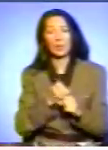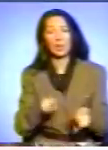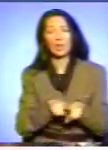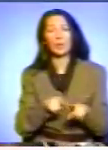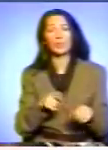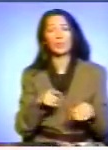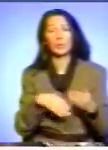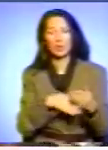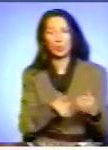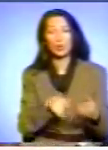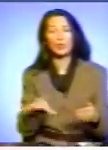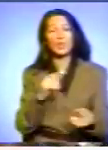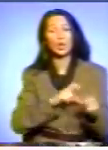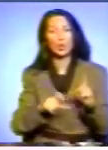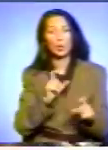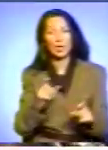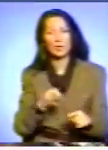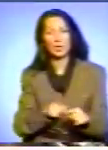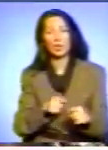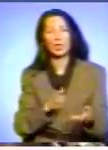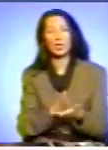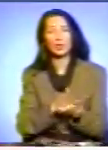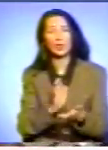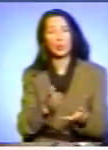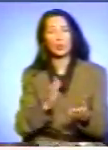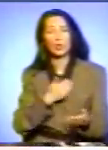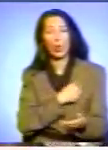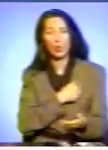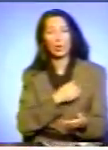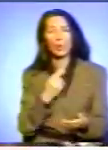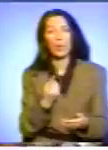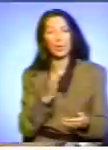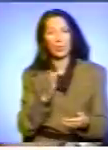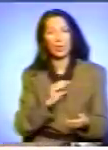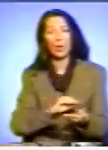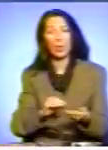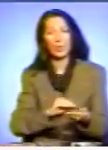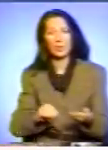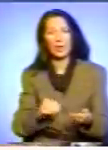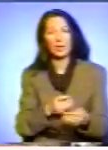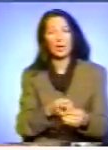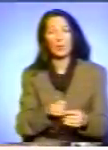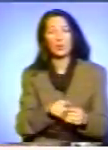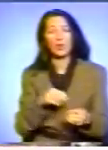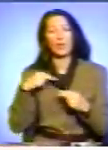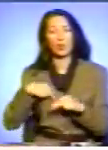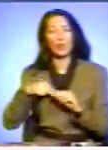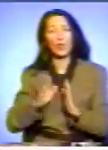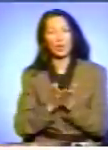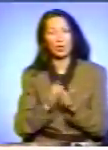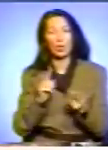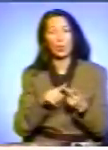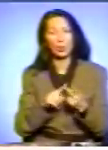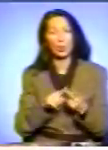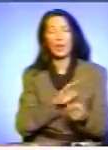студентів, які на стажування будуть заохочувати, по-перше, ми будемо про це писати в трудову книжку, в-других,